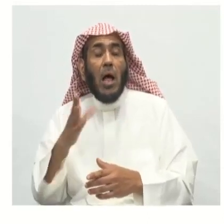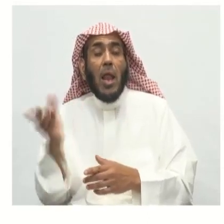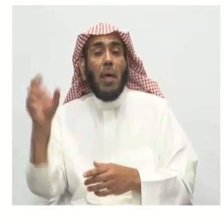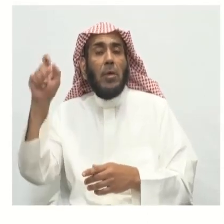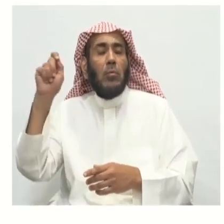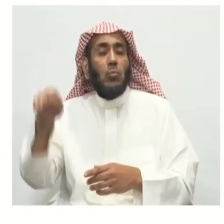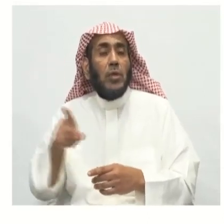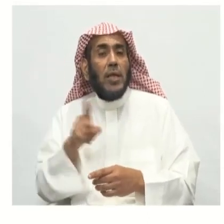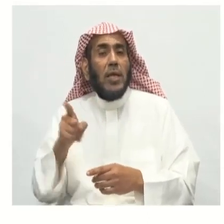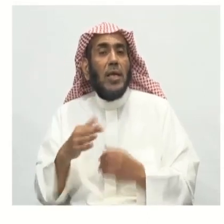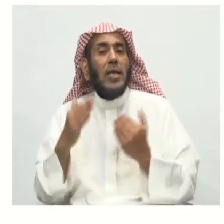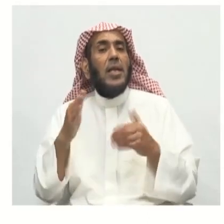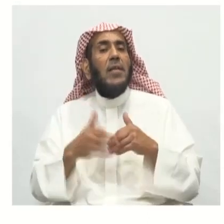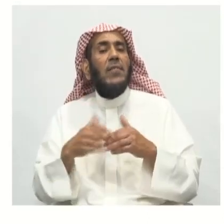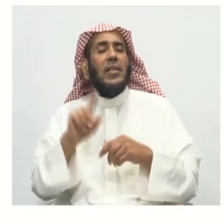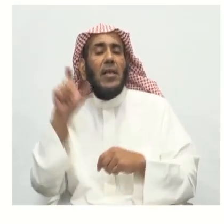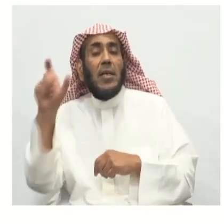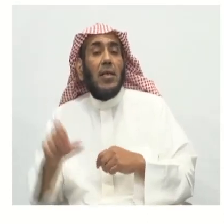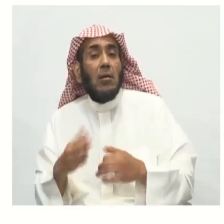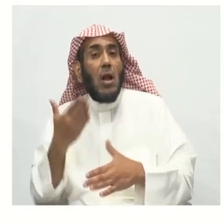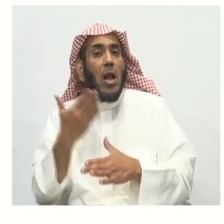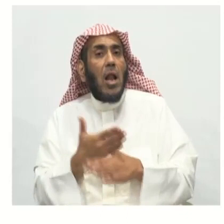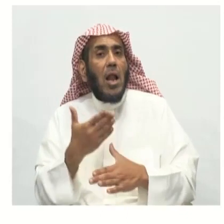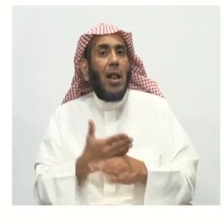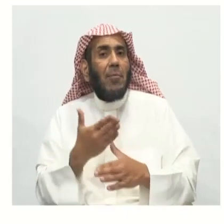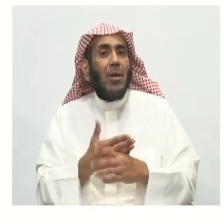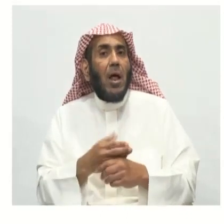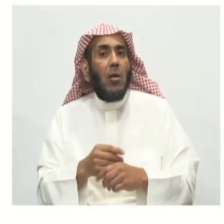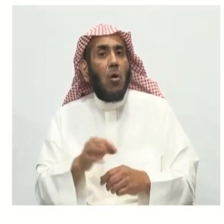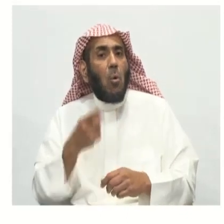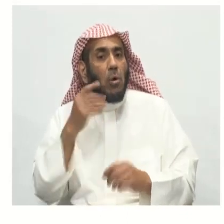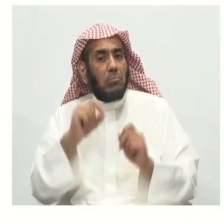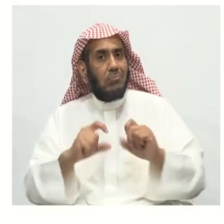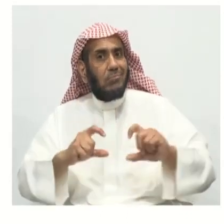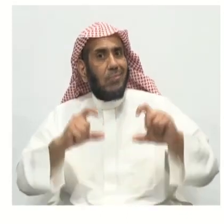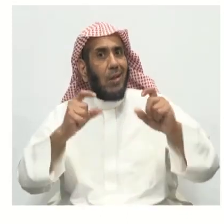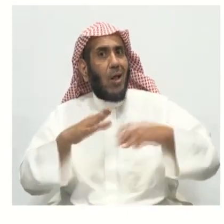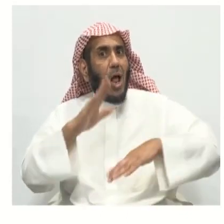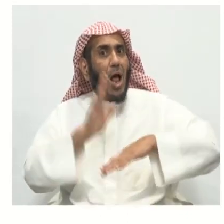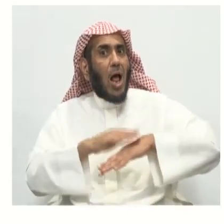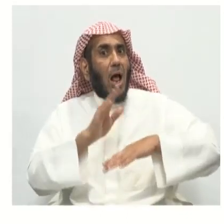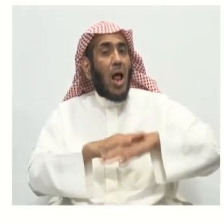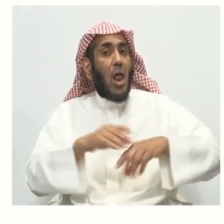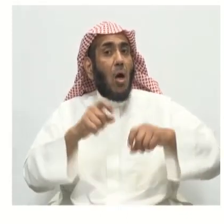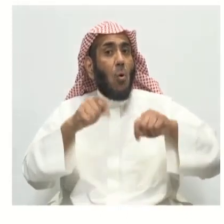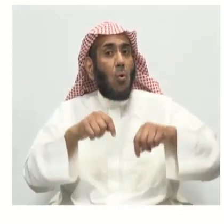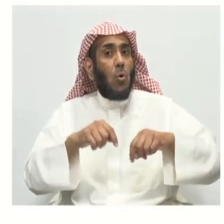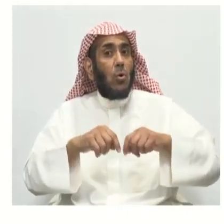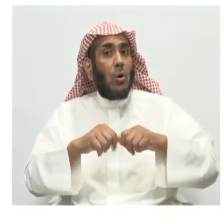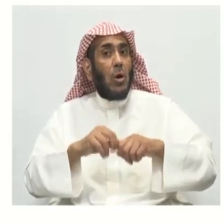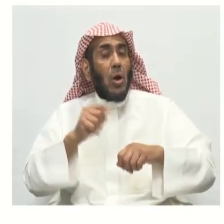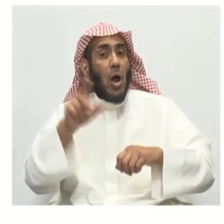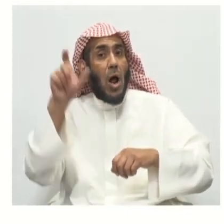ذلك لفتاه لانه العلامه على وجود الرجل